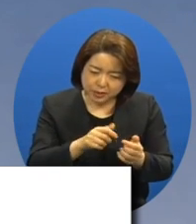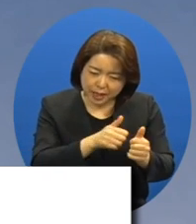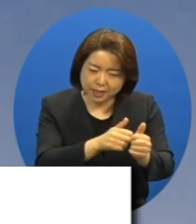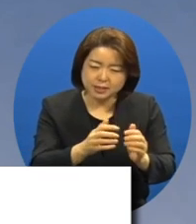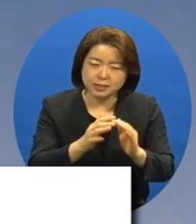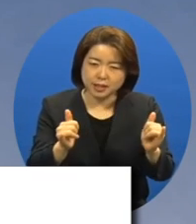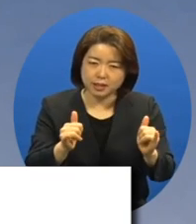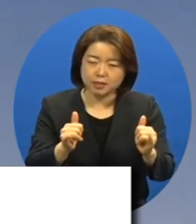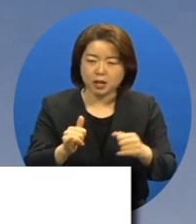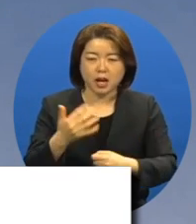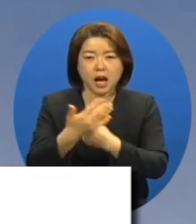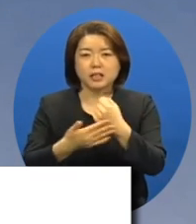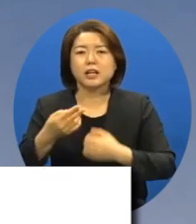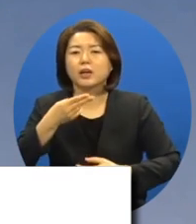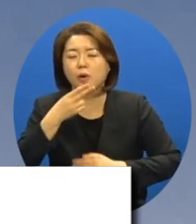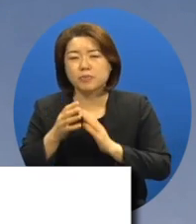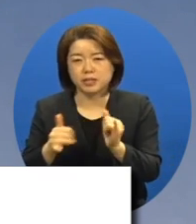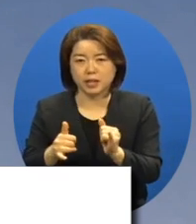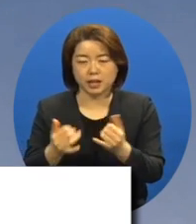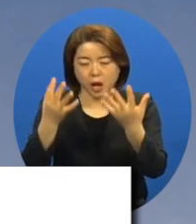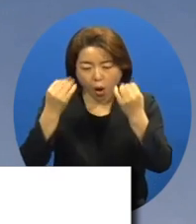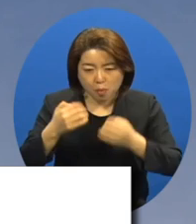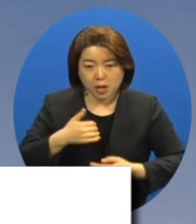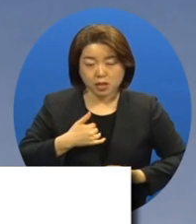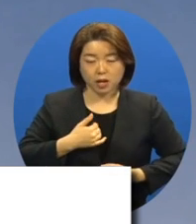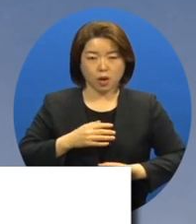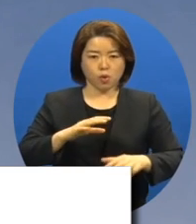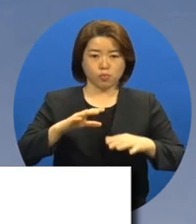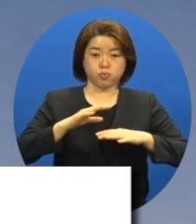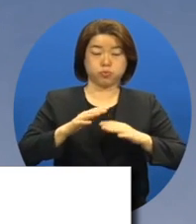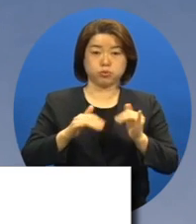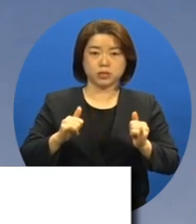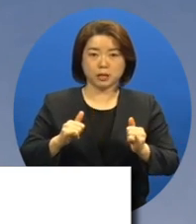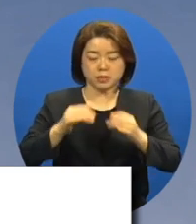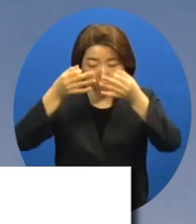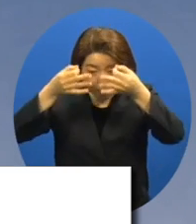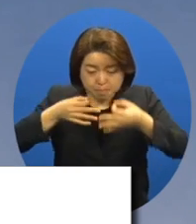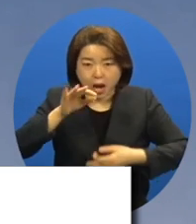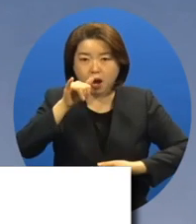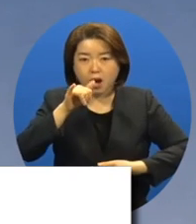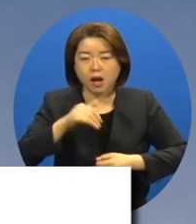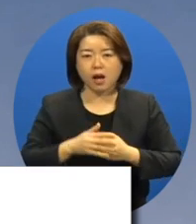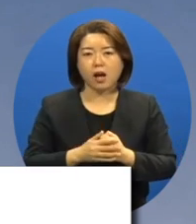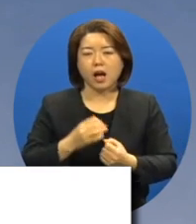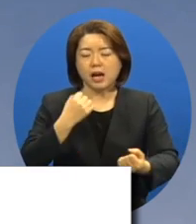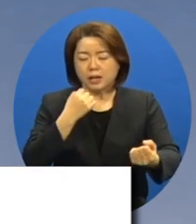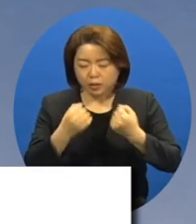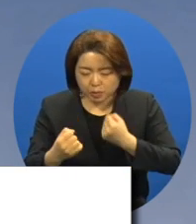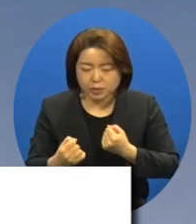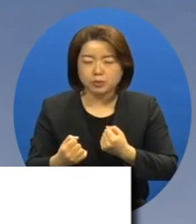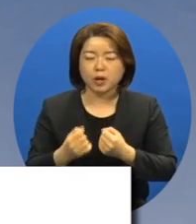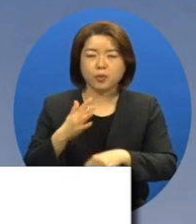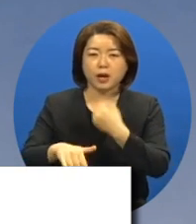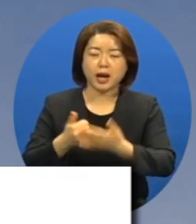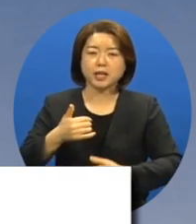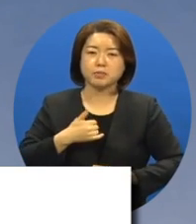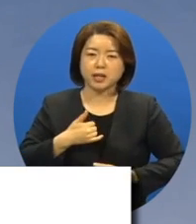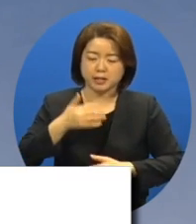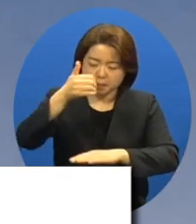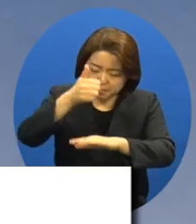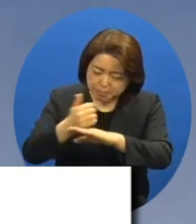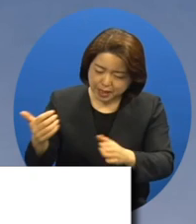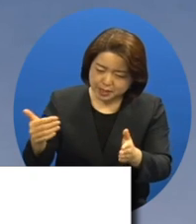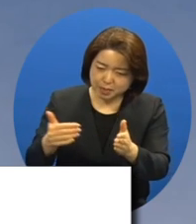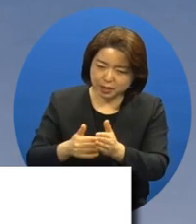사람이었으며 얼마나 자기야 무서운 사람이었는데 그럼에도 불구하고 하나님은 자기를 끝까지 포기하지 않으시고